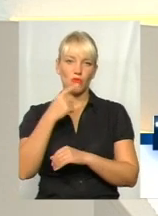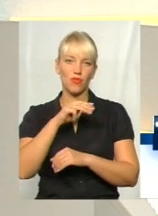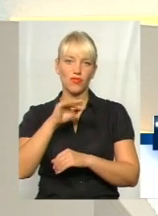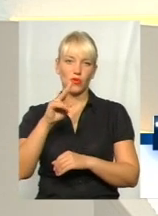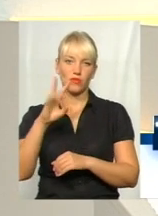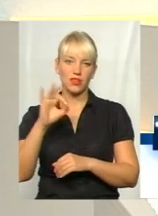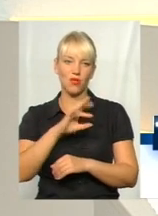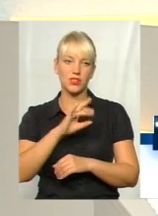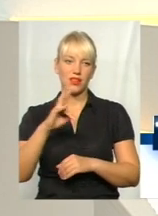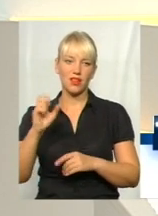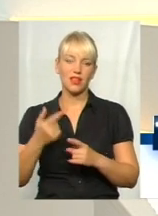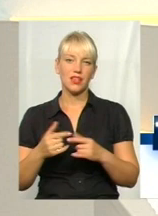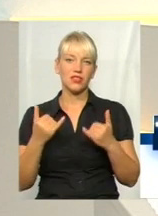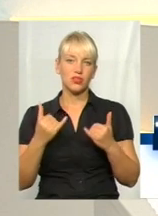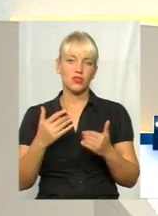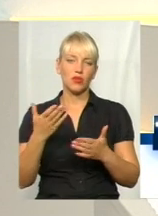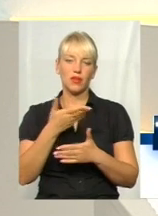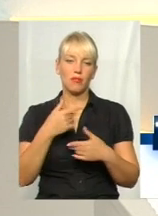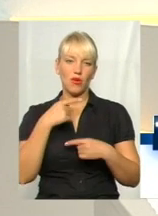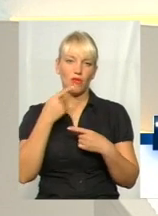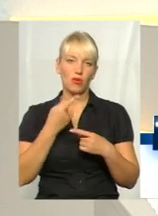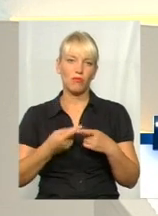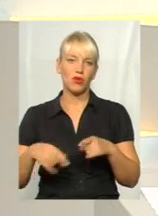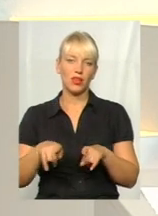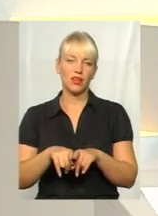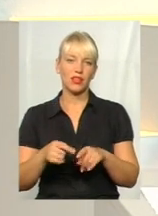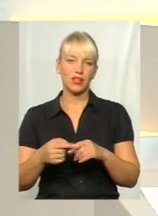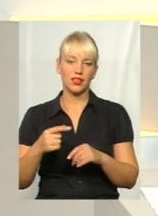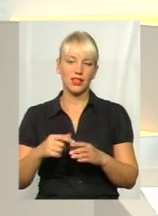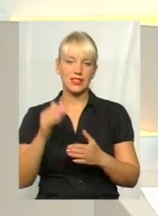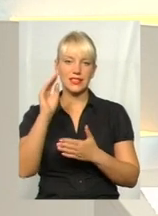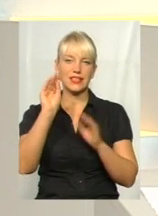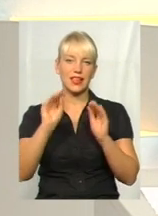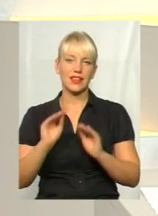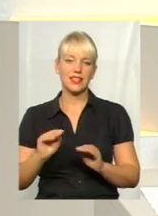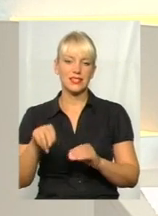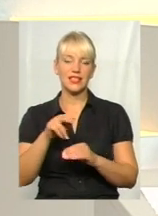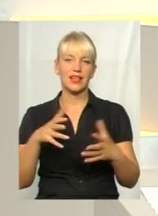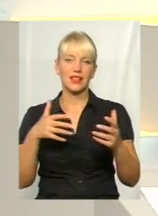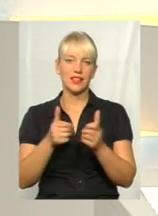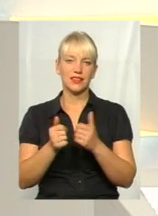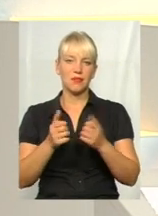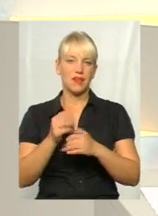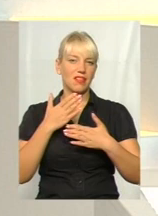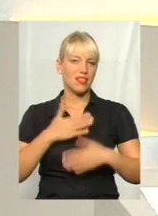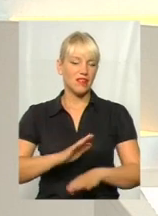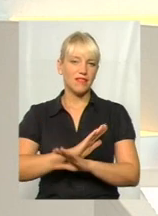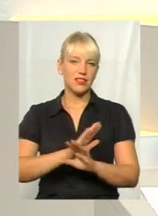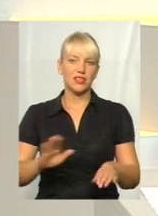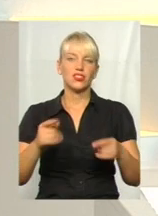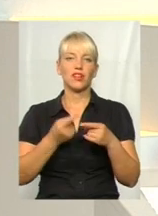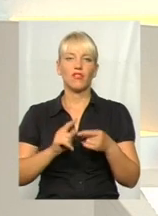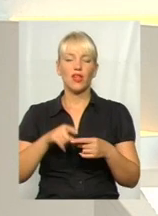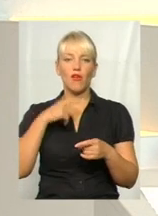мову Оксана Фіновська. І сьогодні ми говоримо про таке. Статистика ДТП в Україні зовсім не втішна. І вона говорить про те,